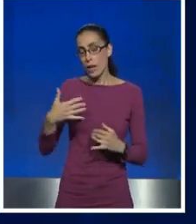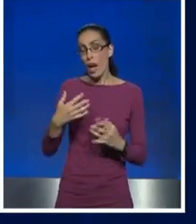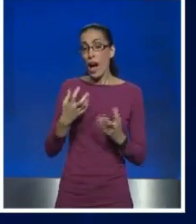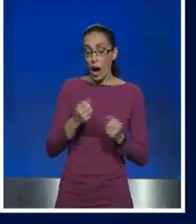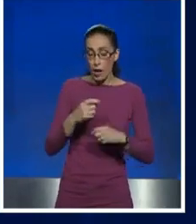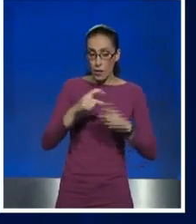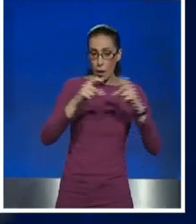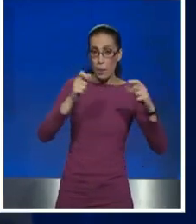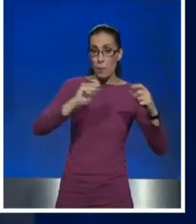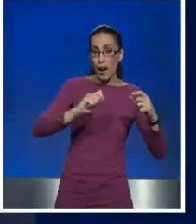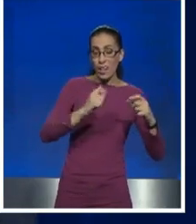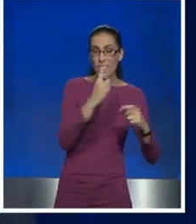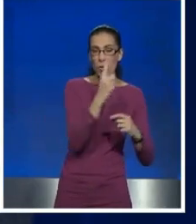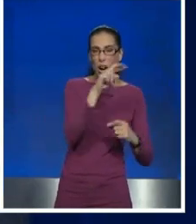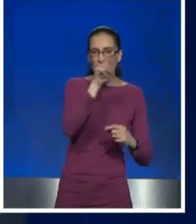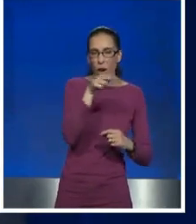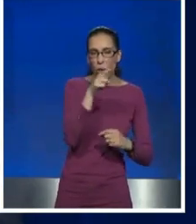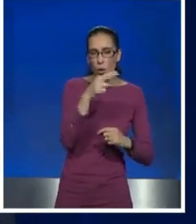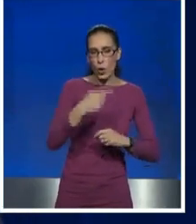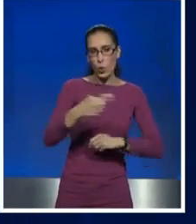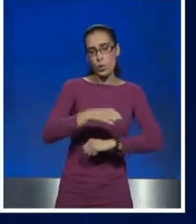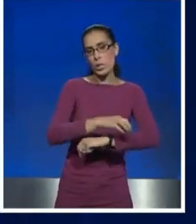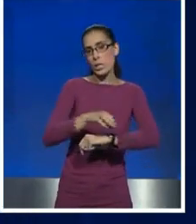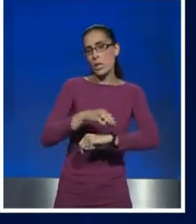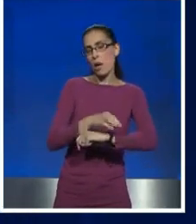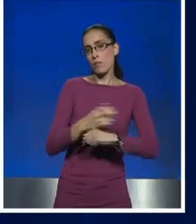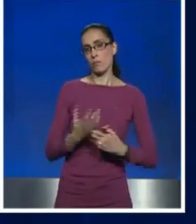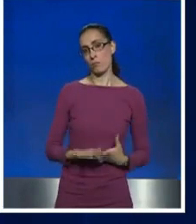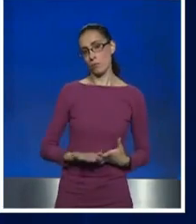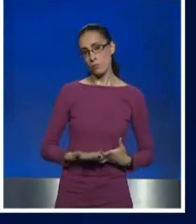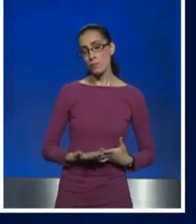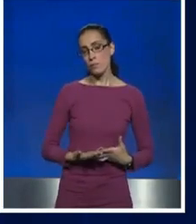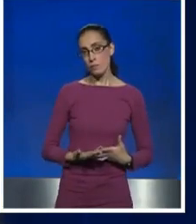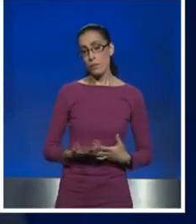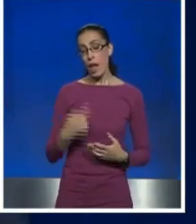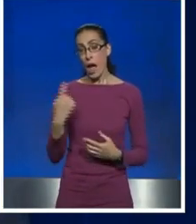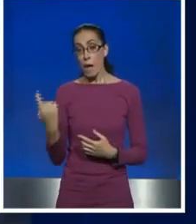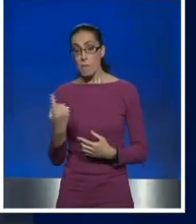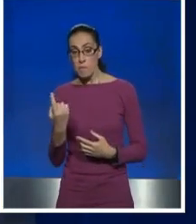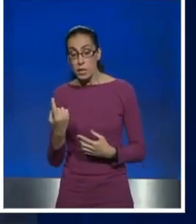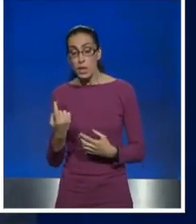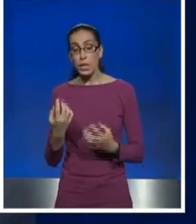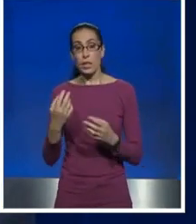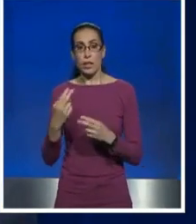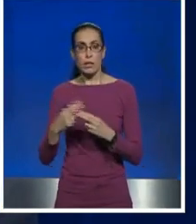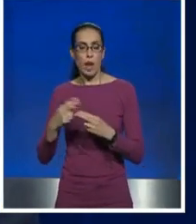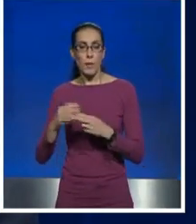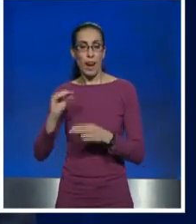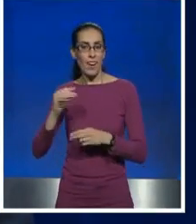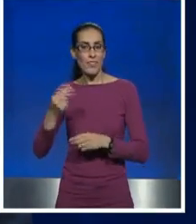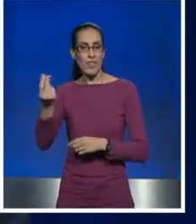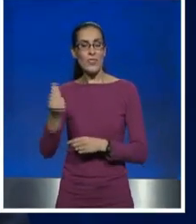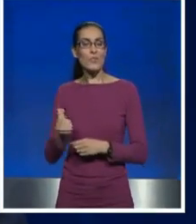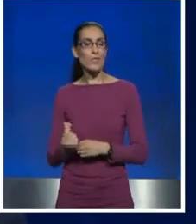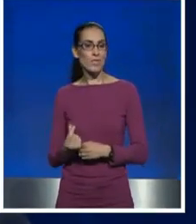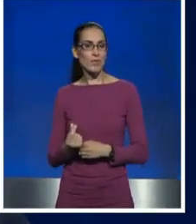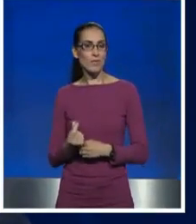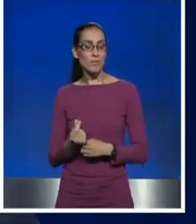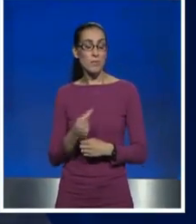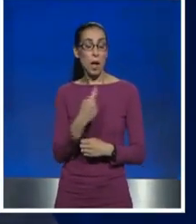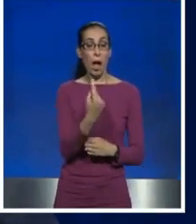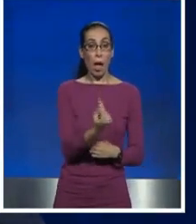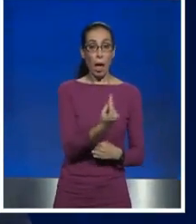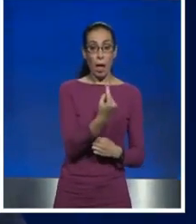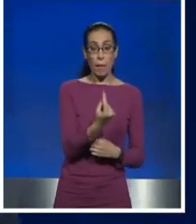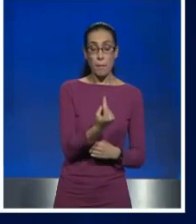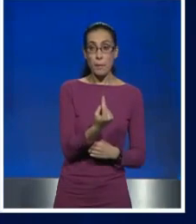fis-siegħa. Il-middle class qed jiċċarrat bħal ma smajna wkoll ma' sħabi. Hemm min qed jagħmel ħafna flus iva. Imma hemm min qed